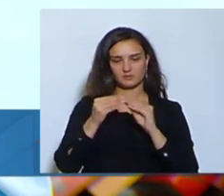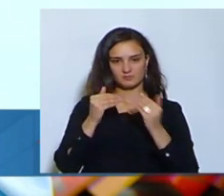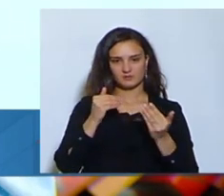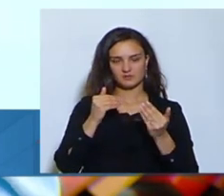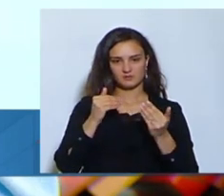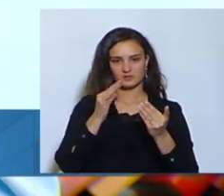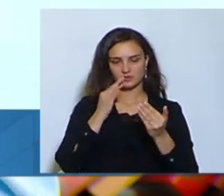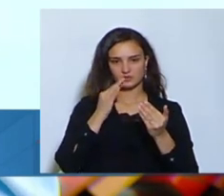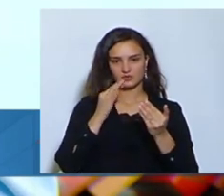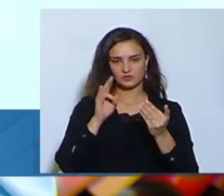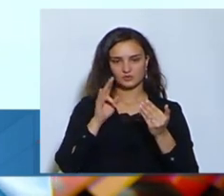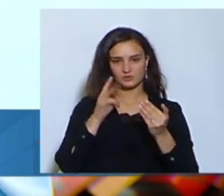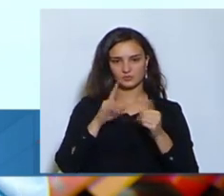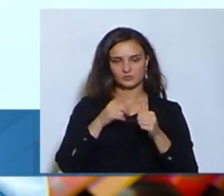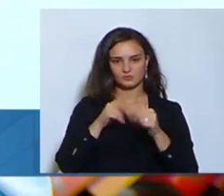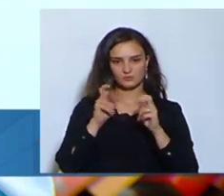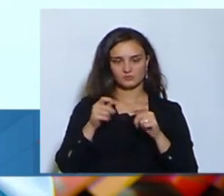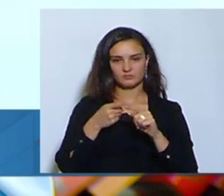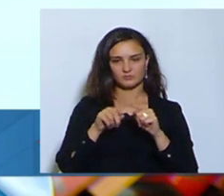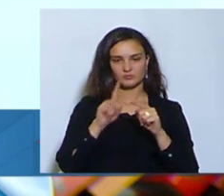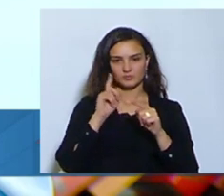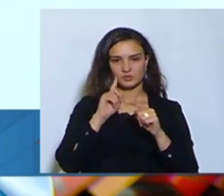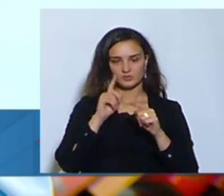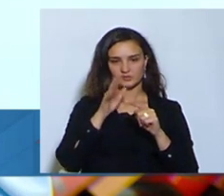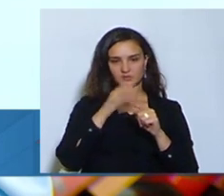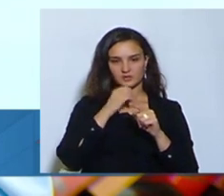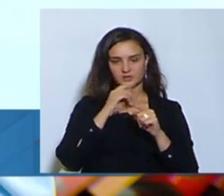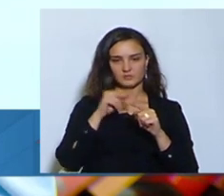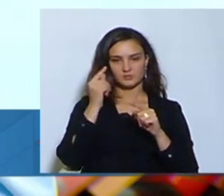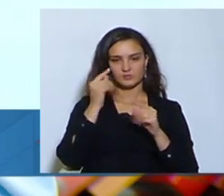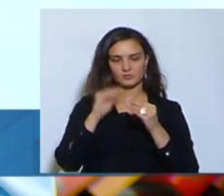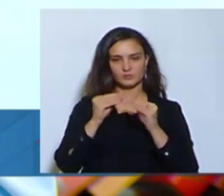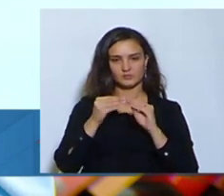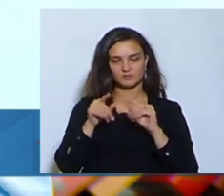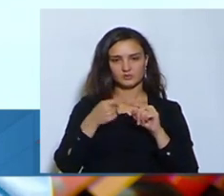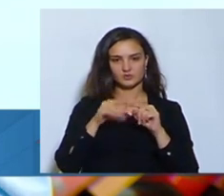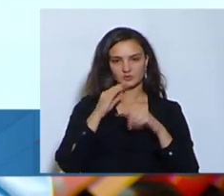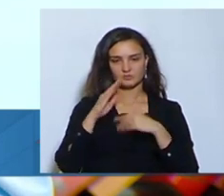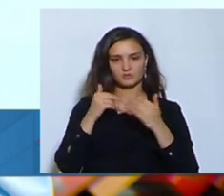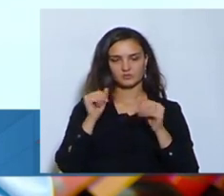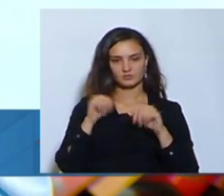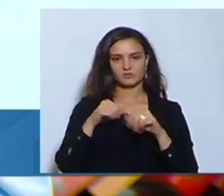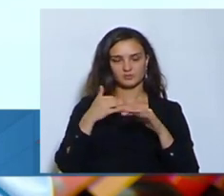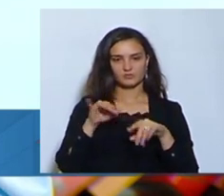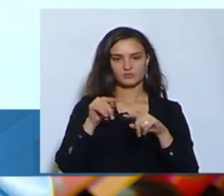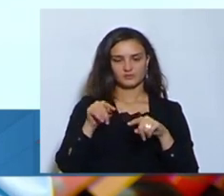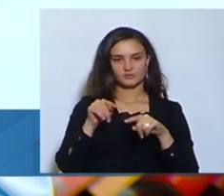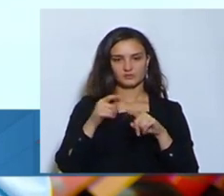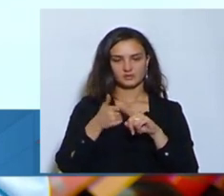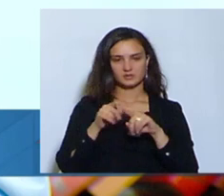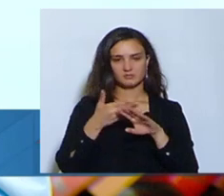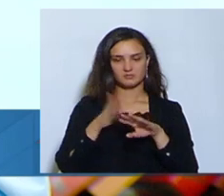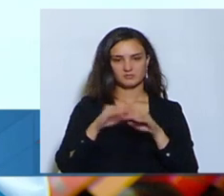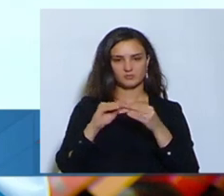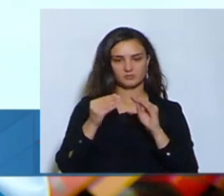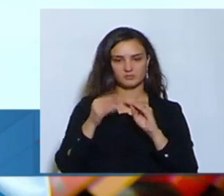პრობლემის. ჯერავადობას უნდა ვარქვით, იმიტომ რომ მოზარდობის ასაკია, ხო? ფსიქიკური პრობლემის, რომელიც შემდეგ შეიძლება უკვე ძალიან